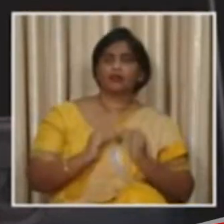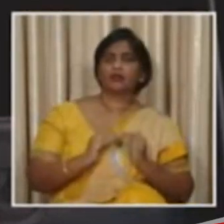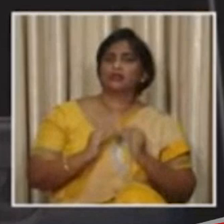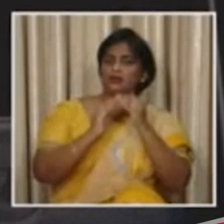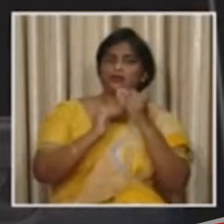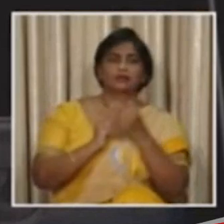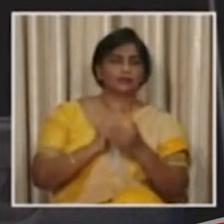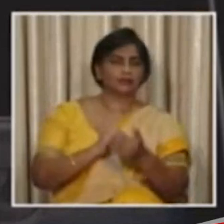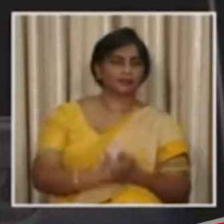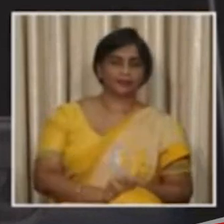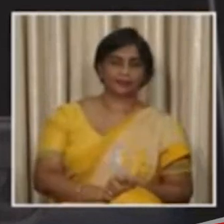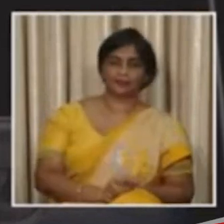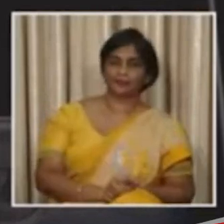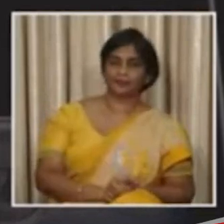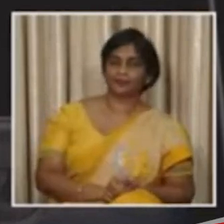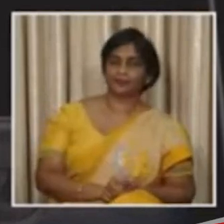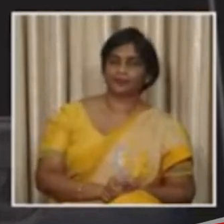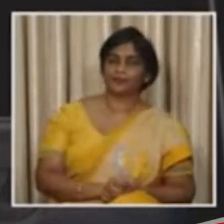ඔබතුමා ඔව්.